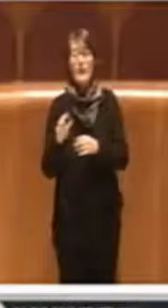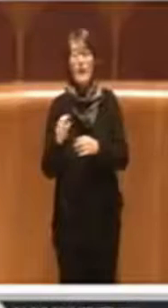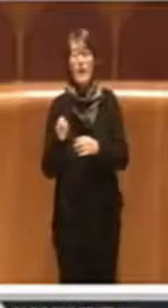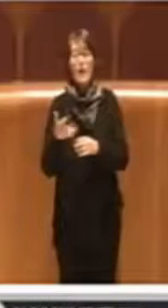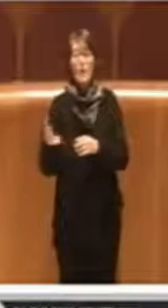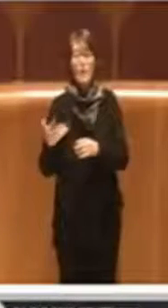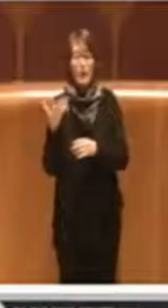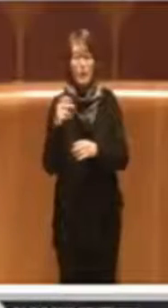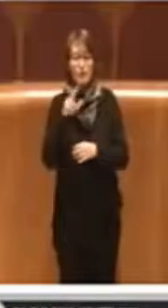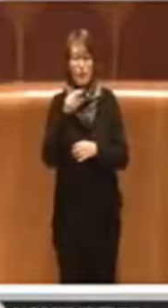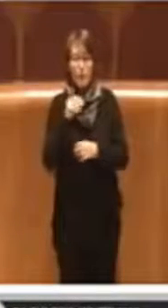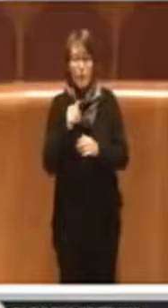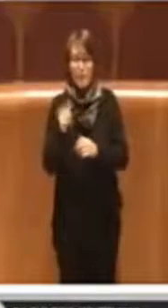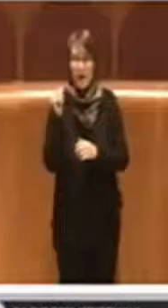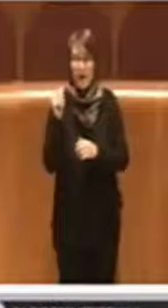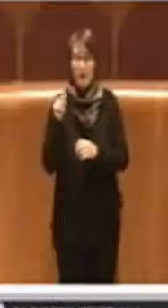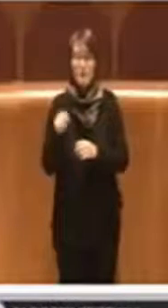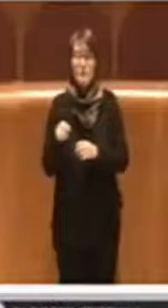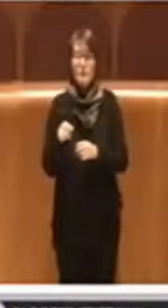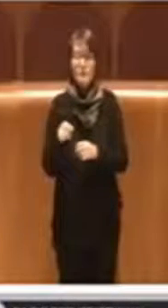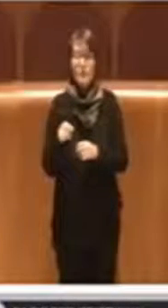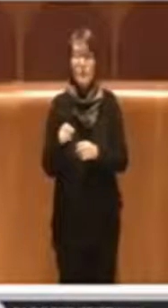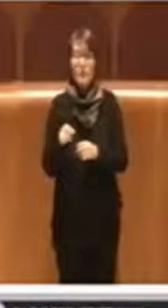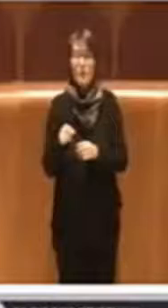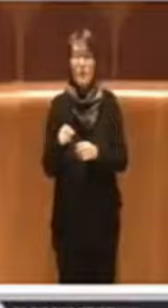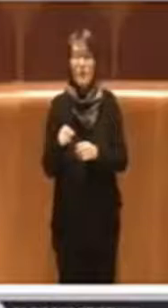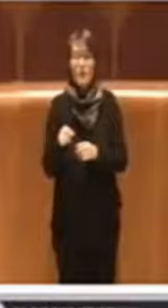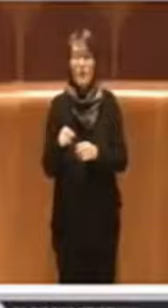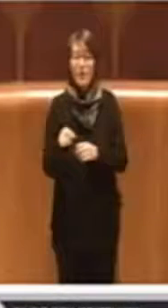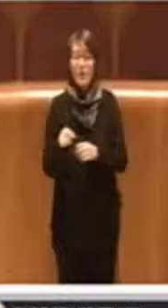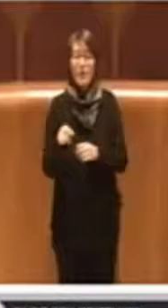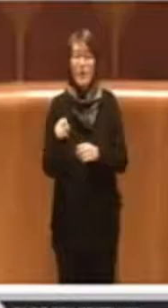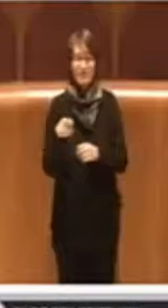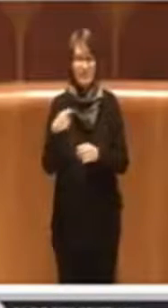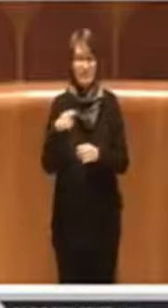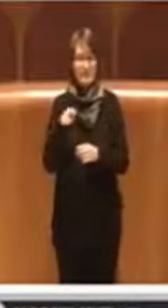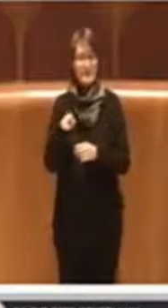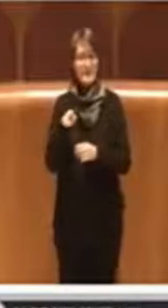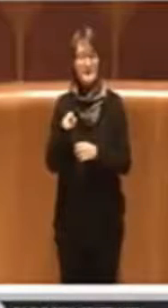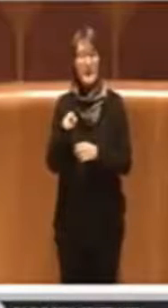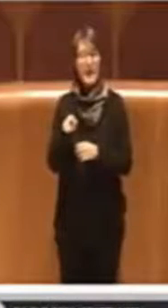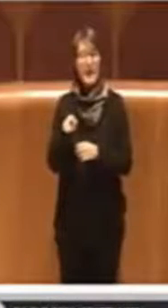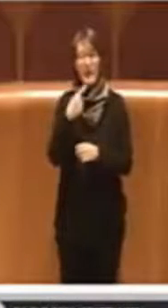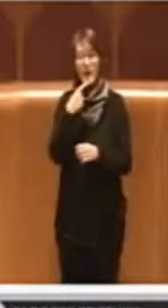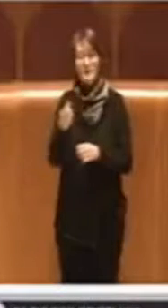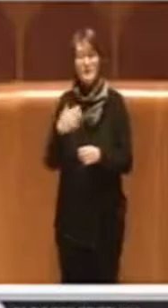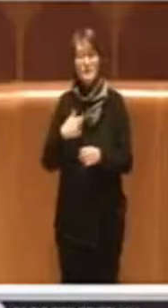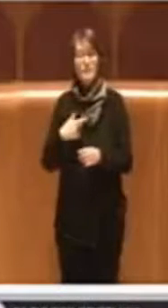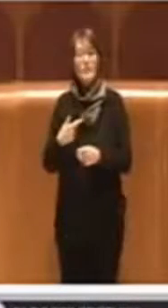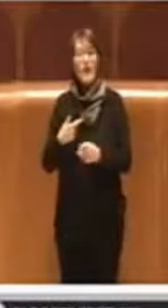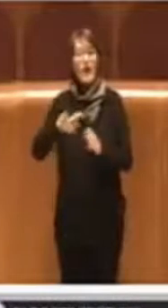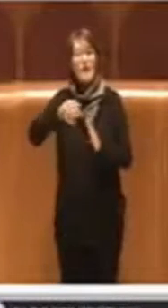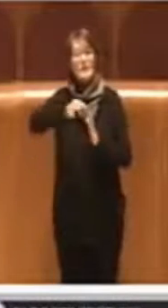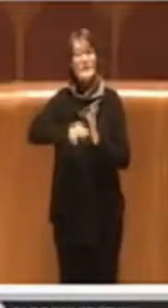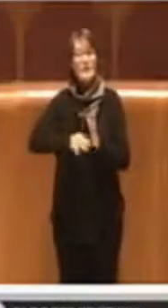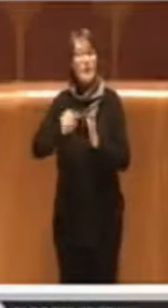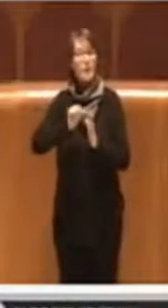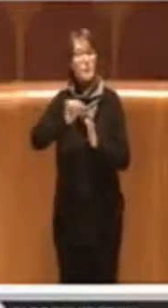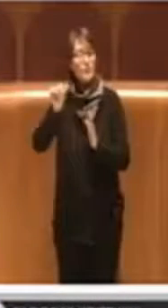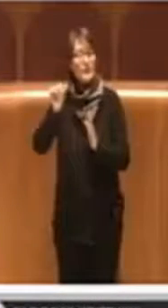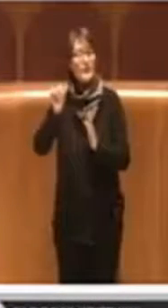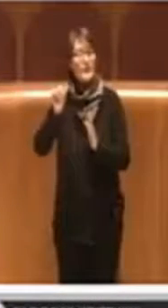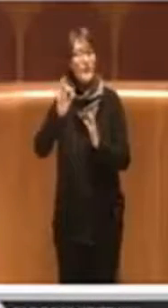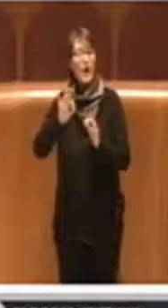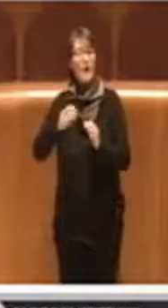scorso, dove appunto lei Presidente adotta appunto una disciplina, la prima disciplina per lo svolgimento